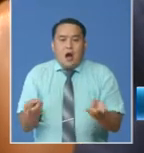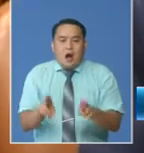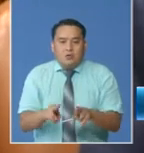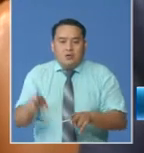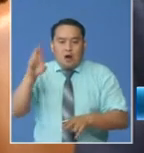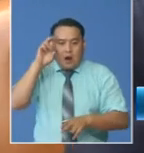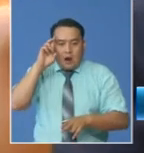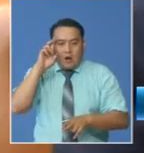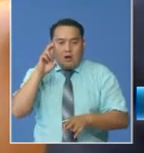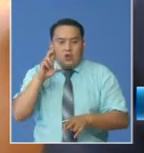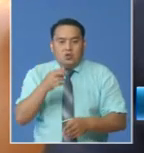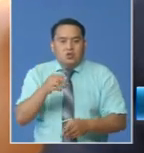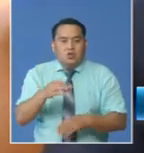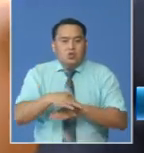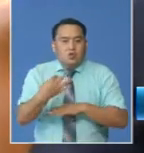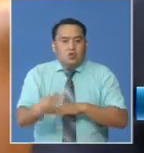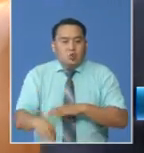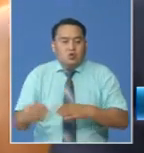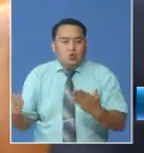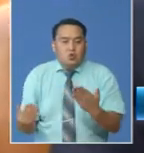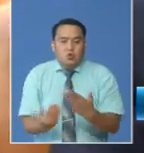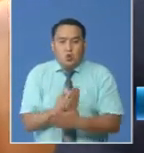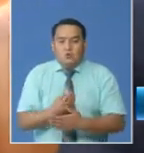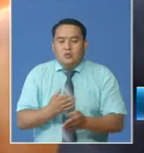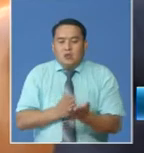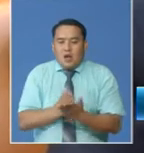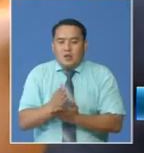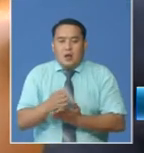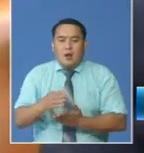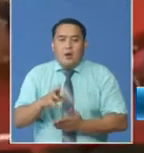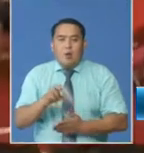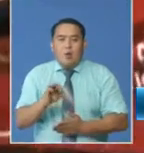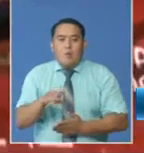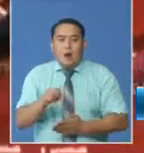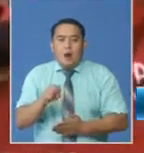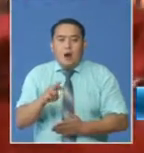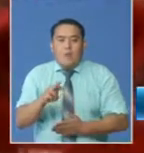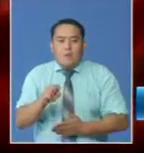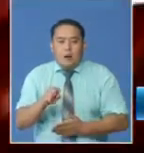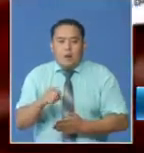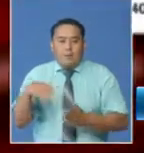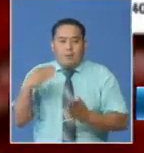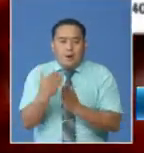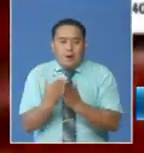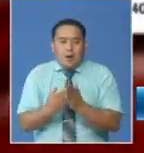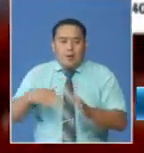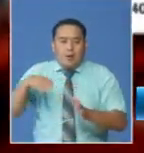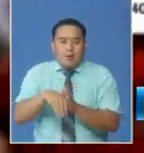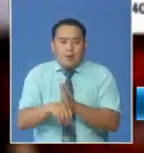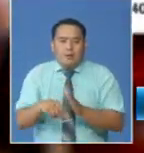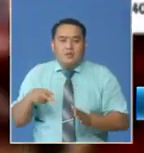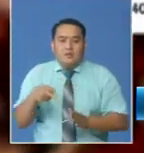стране. Провальной и жесткой назвал новую стратегию Белого дома экс-президент Барак Обама, который ввел программу «Мечтатели» своим указом